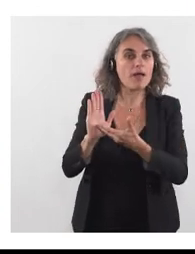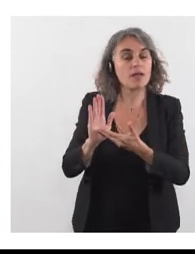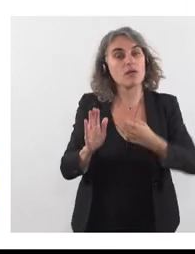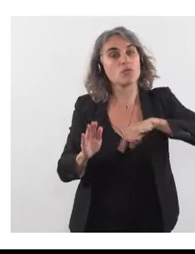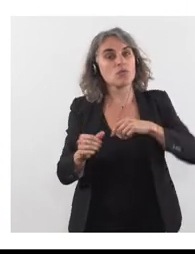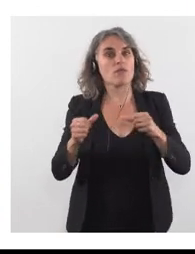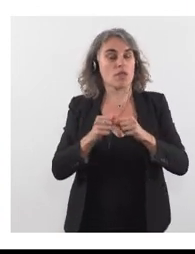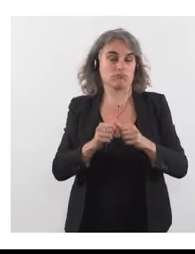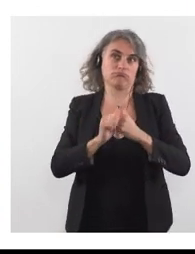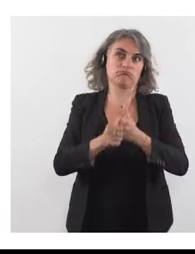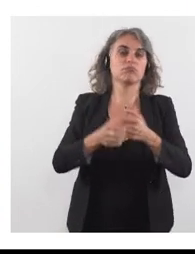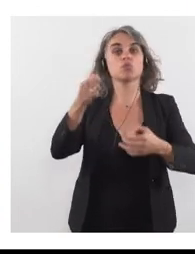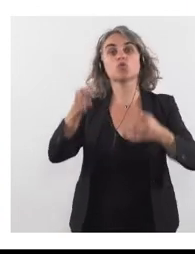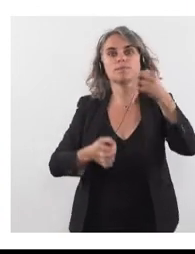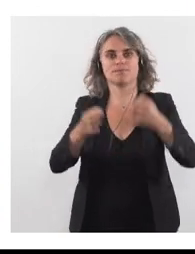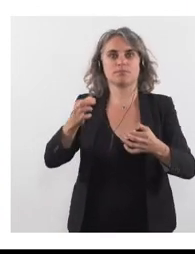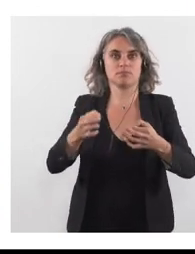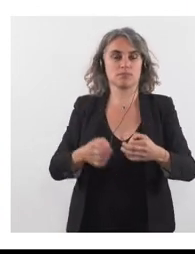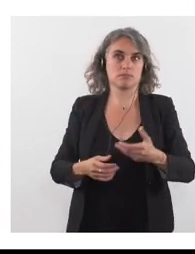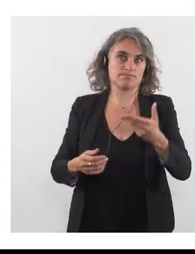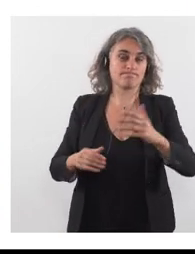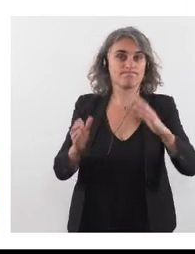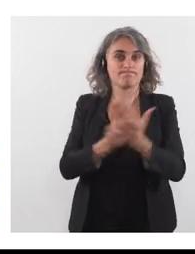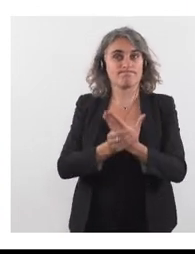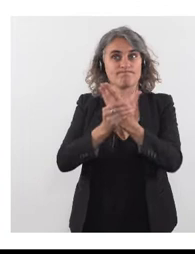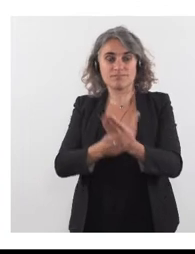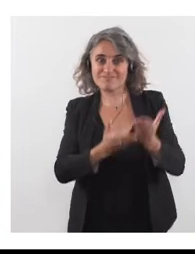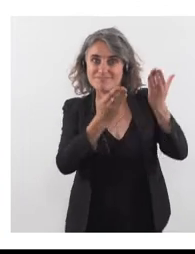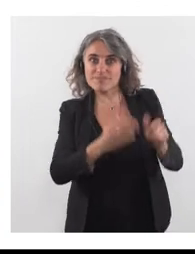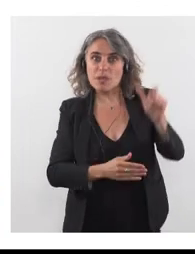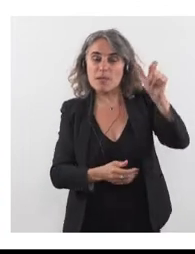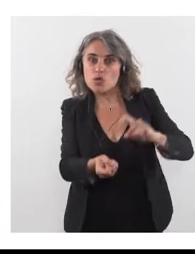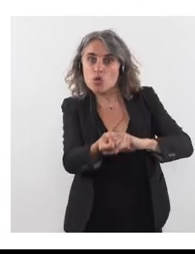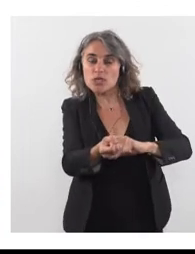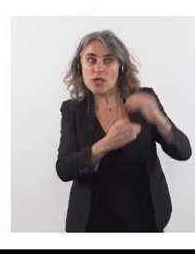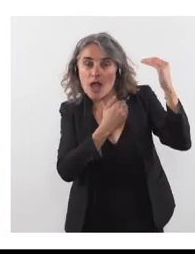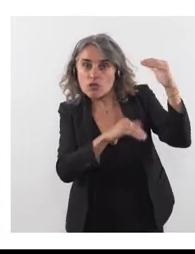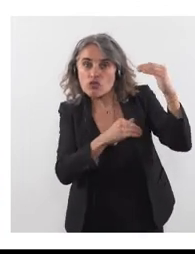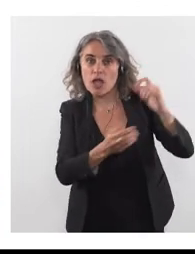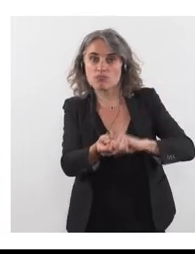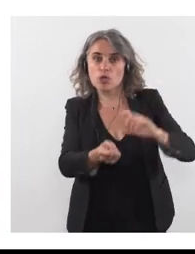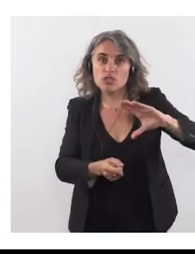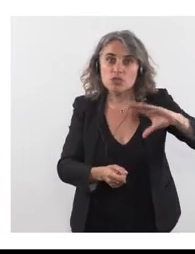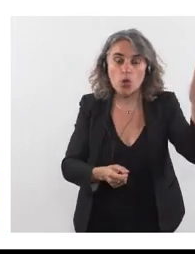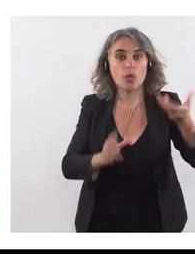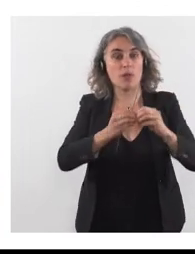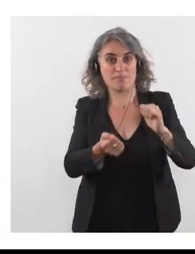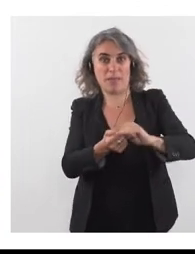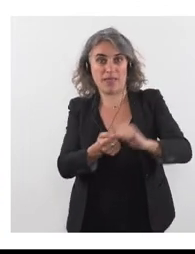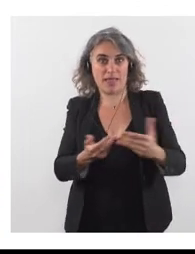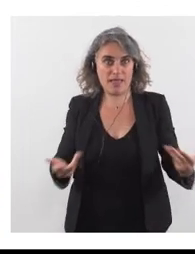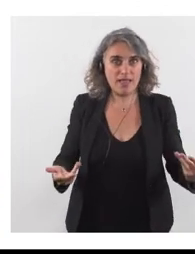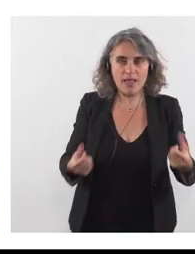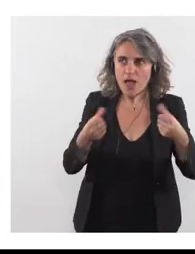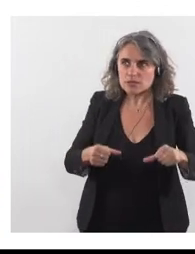reconnaître le fait que, par définition, c'est quelqu'un d'origine étrangère, de nationalité étrangère, qui peut avoir un problème de statut de séjour, et qu'à